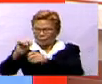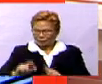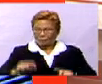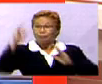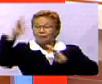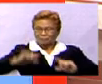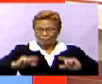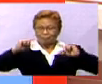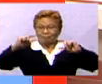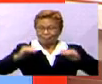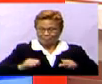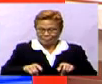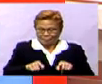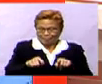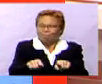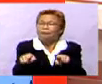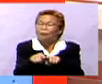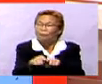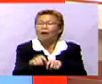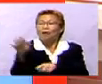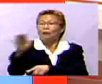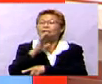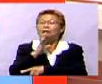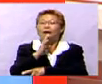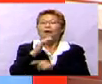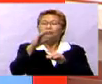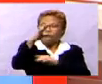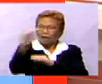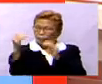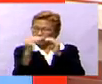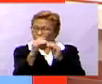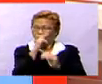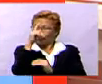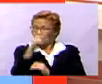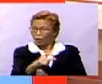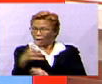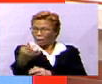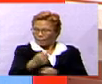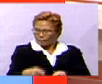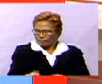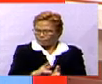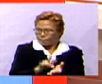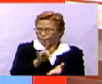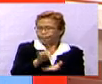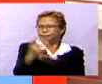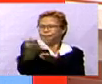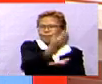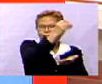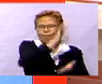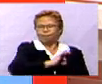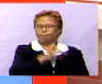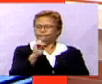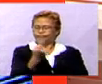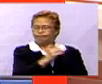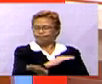Satu Malaysia Slim, Nur Ashikin Ismail berkata, syarikat perlu adil dan tidak wajar mengambil kesempatan untuk meraih keuntungan